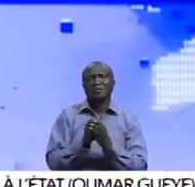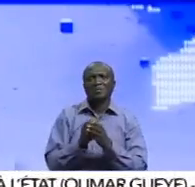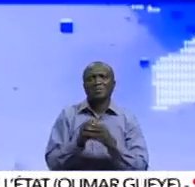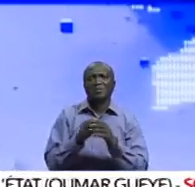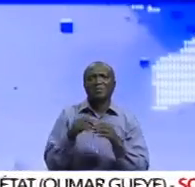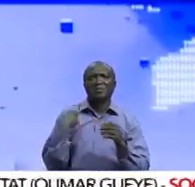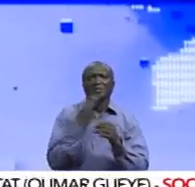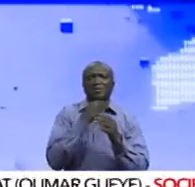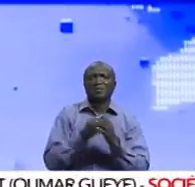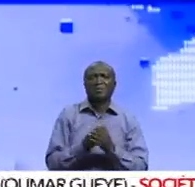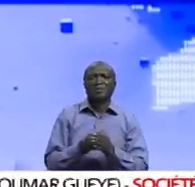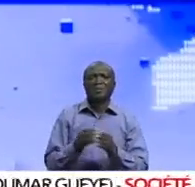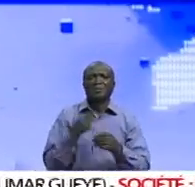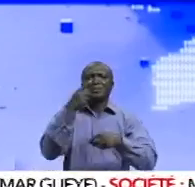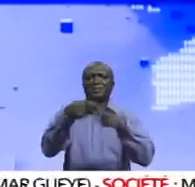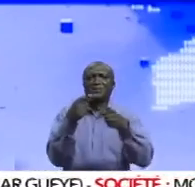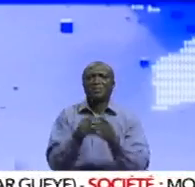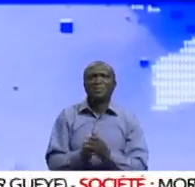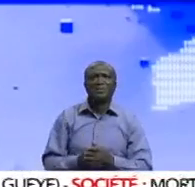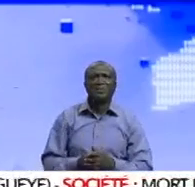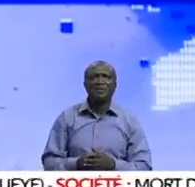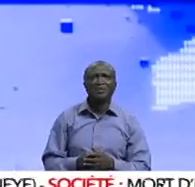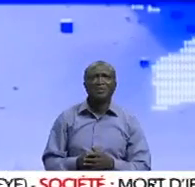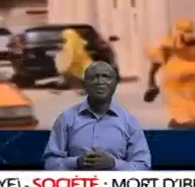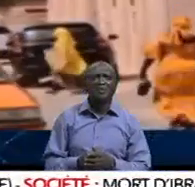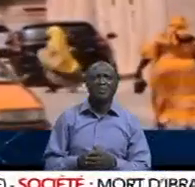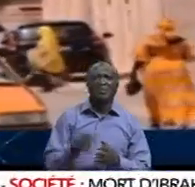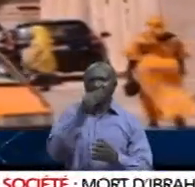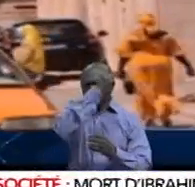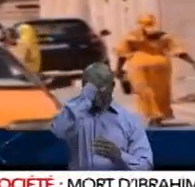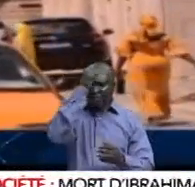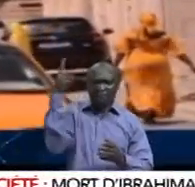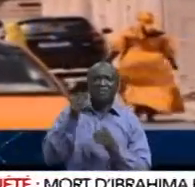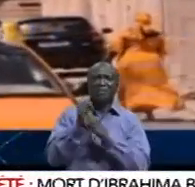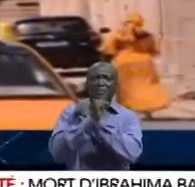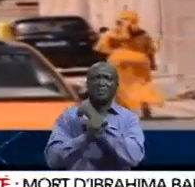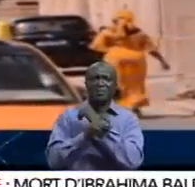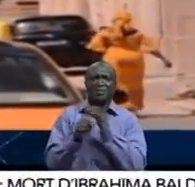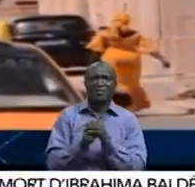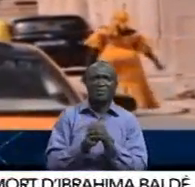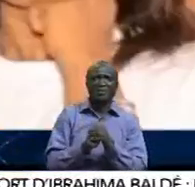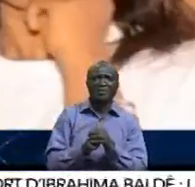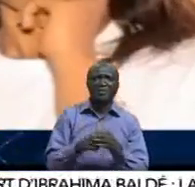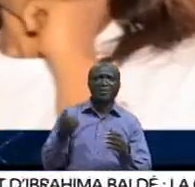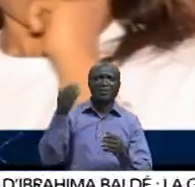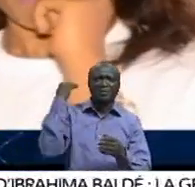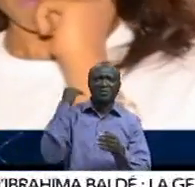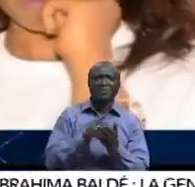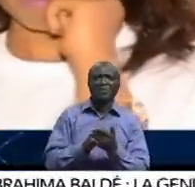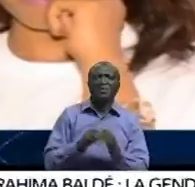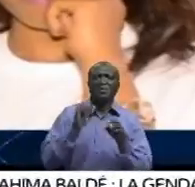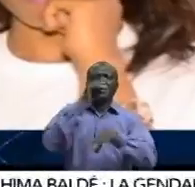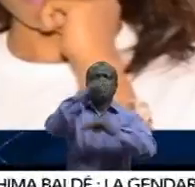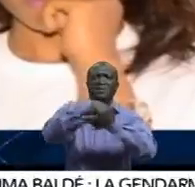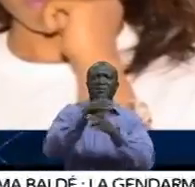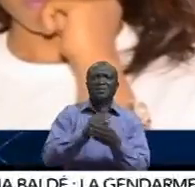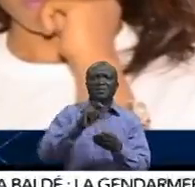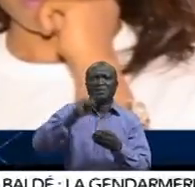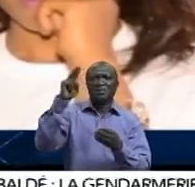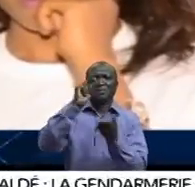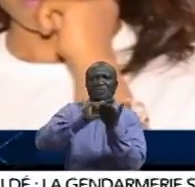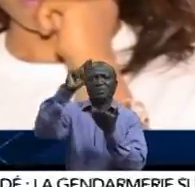rejoinons garmbigagne à Saint-Louis du Sénégal la dernière née des universités veut relever